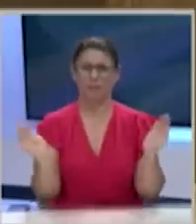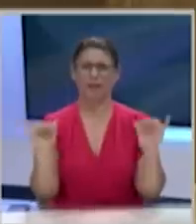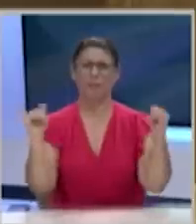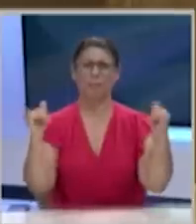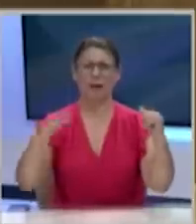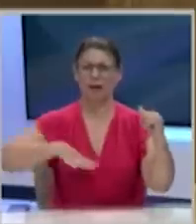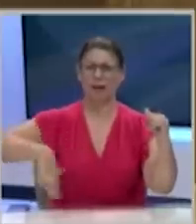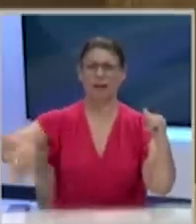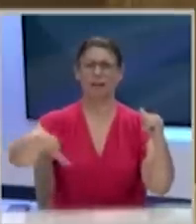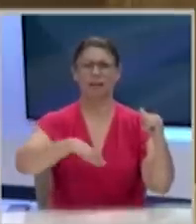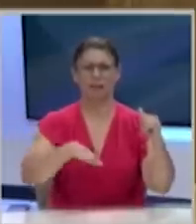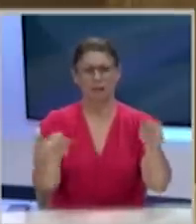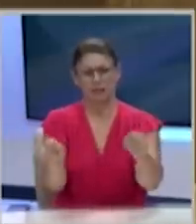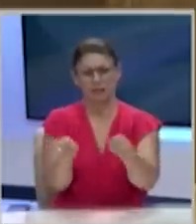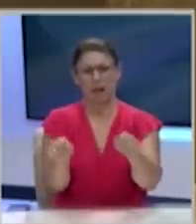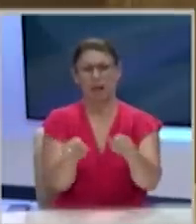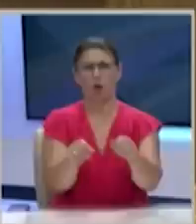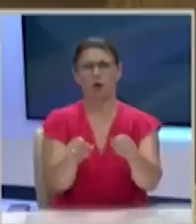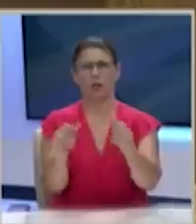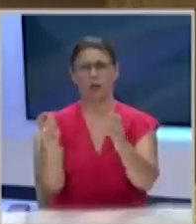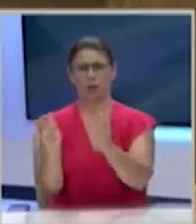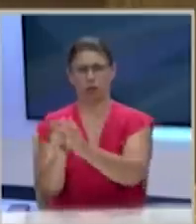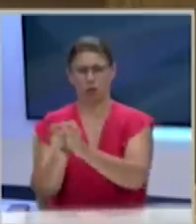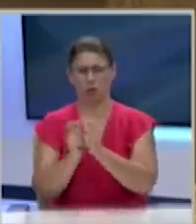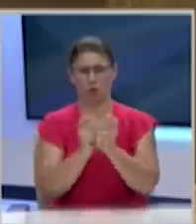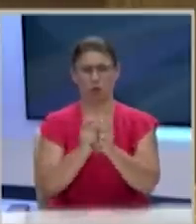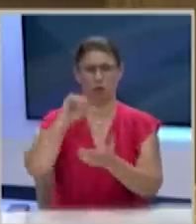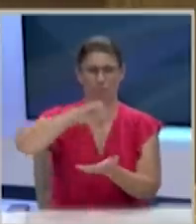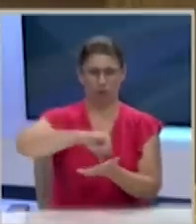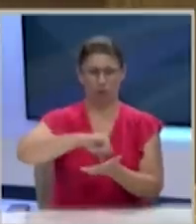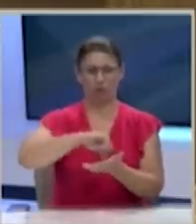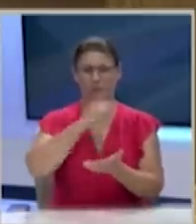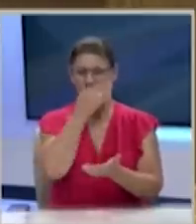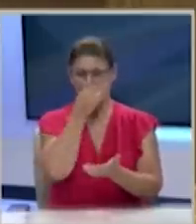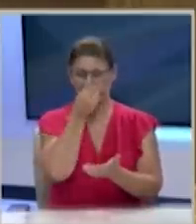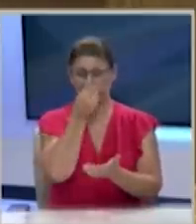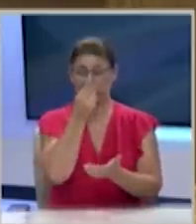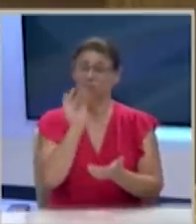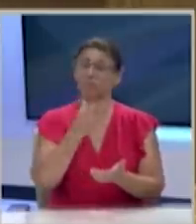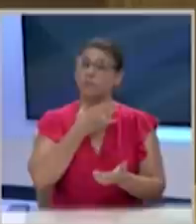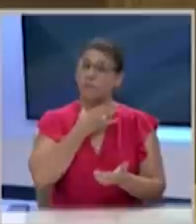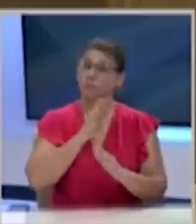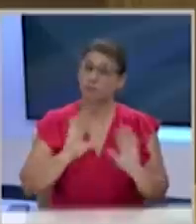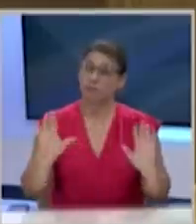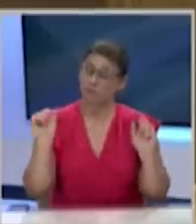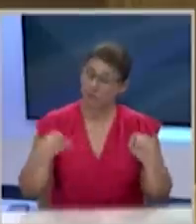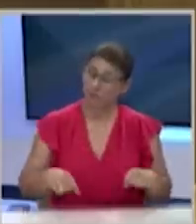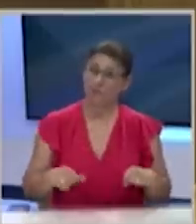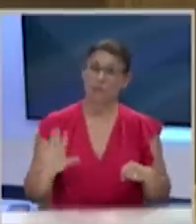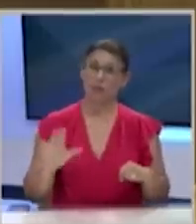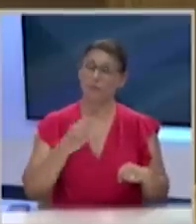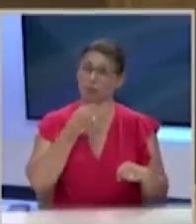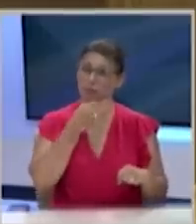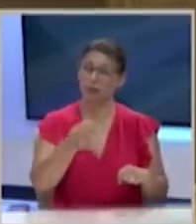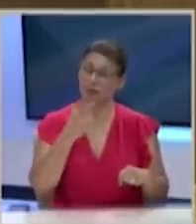και εκτάσεις στα όρια κάποιων οικισμών, χωριών, πόλεων, που αν και αναγκαία, εμείς δεν έχουμε αντίρρηση ότι είναι και